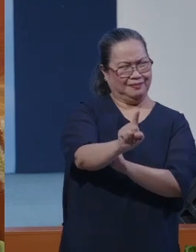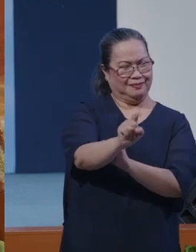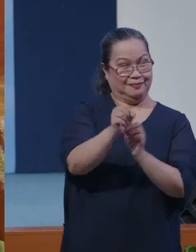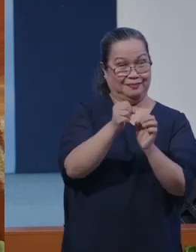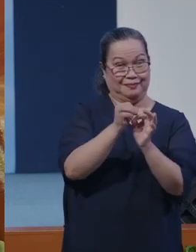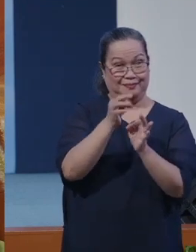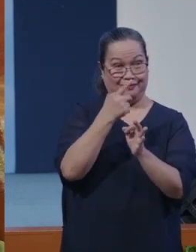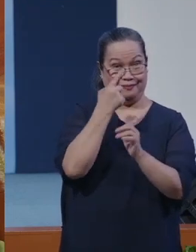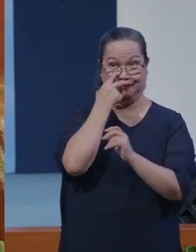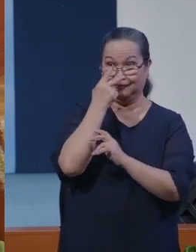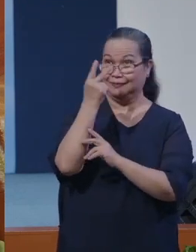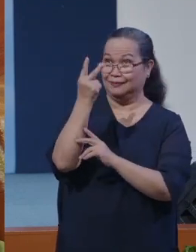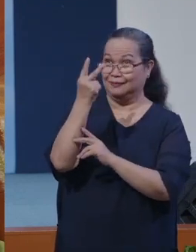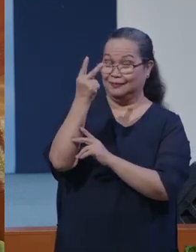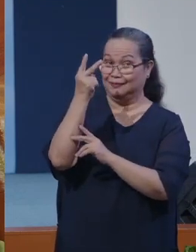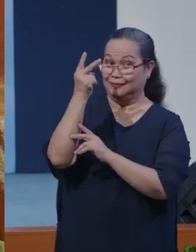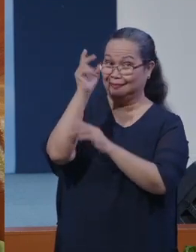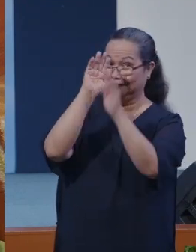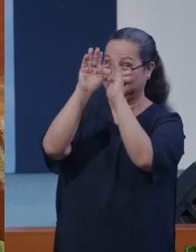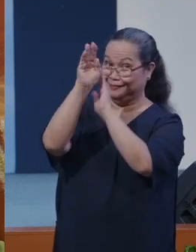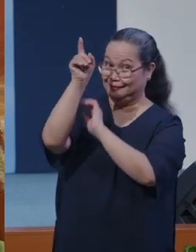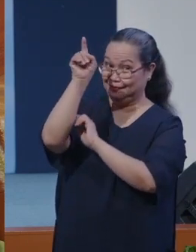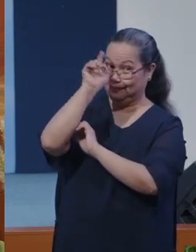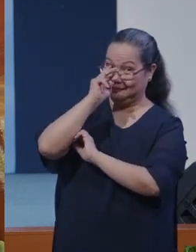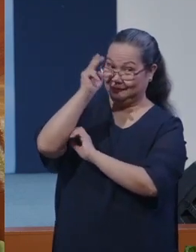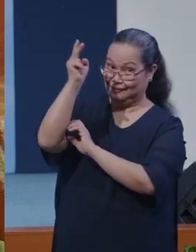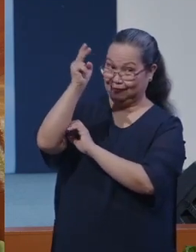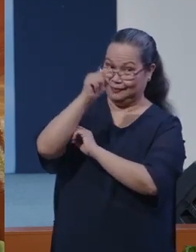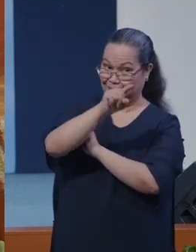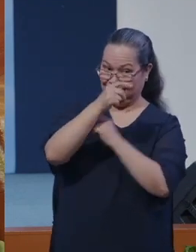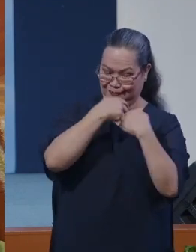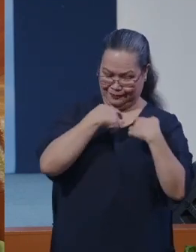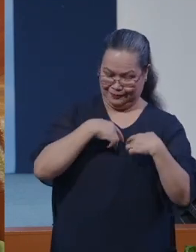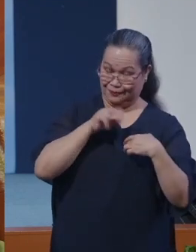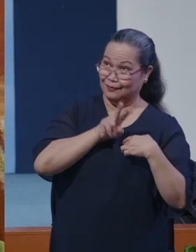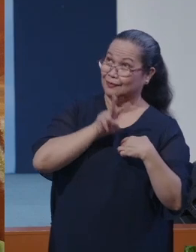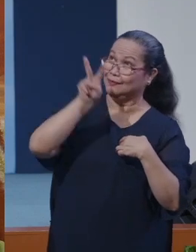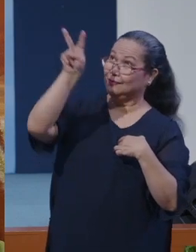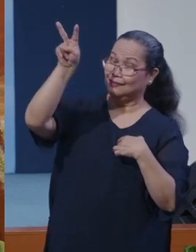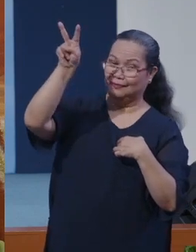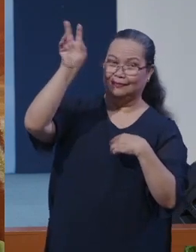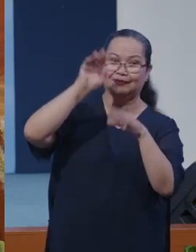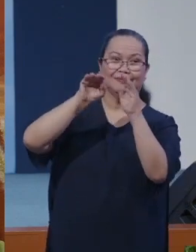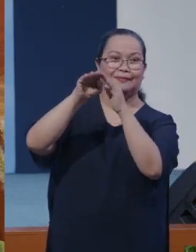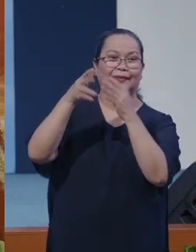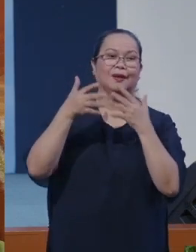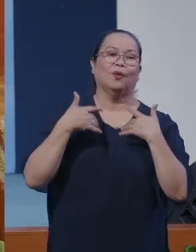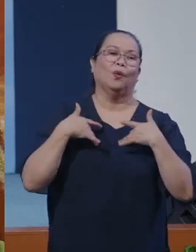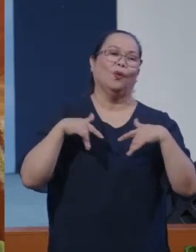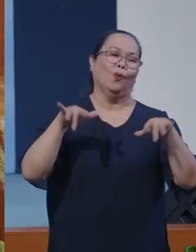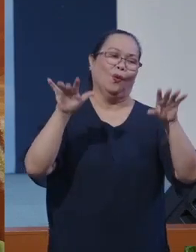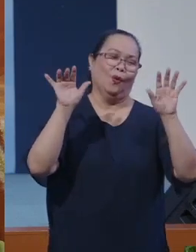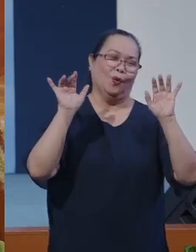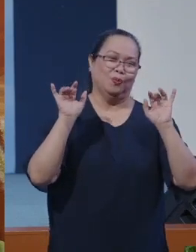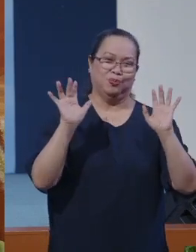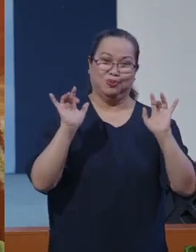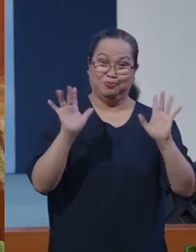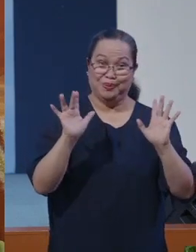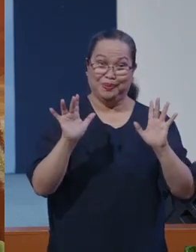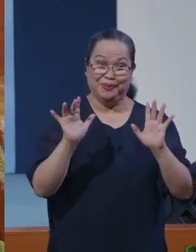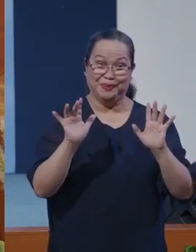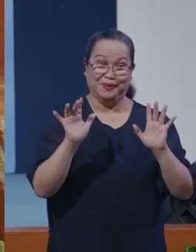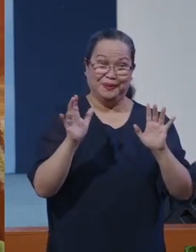paningin mo ay makalangit, ang puso mo ay maluwag. Kasi hindi